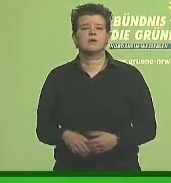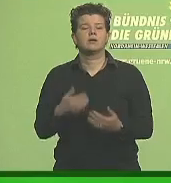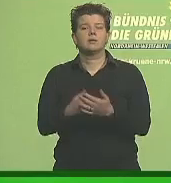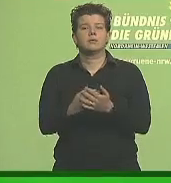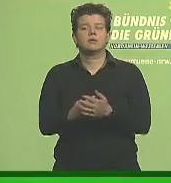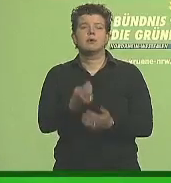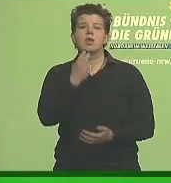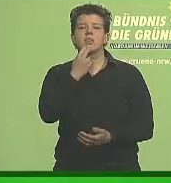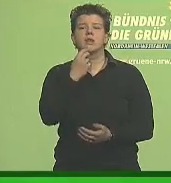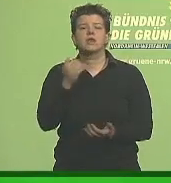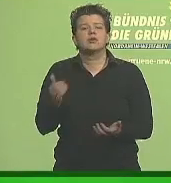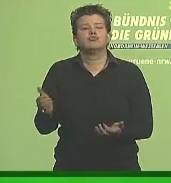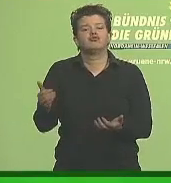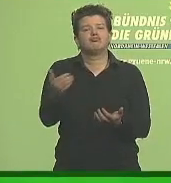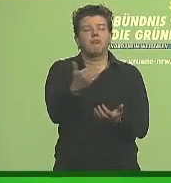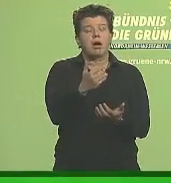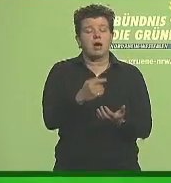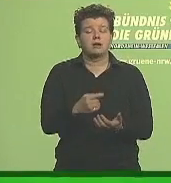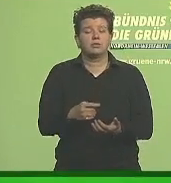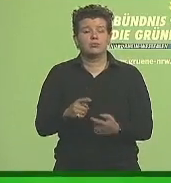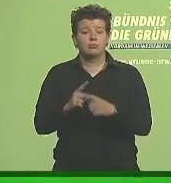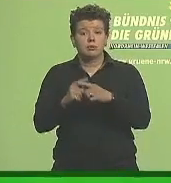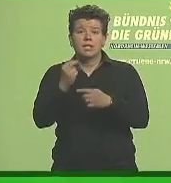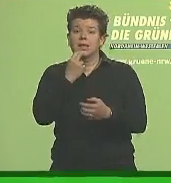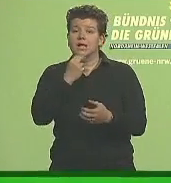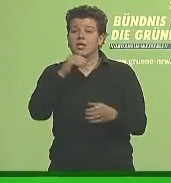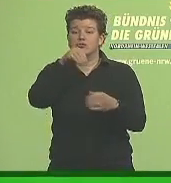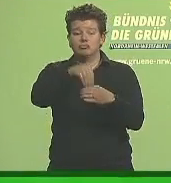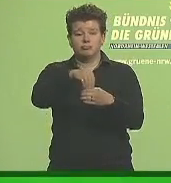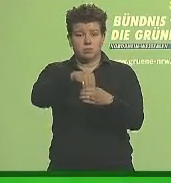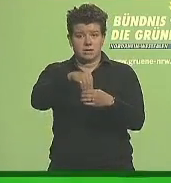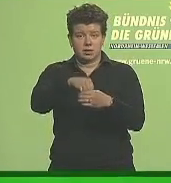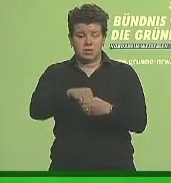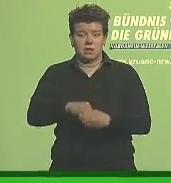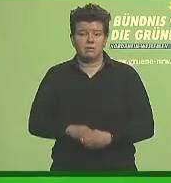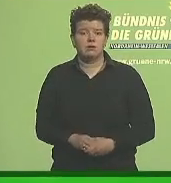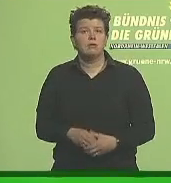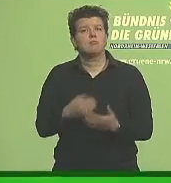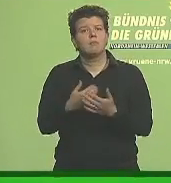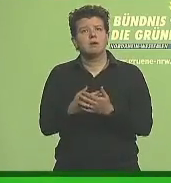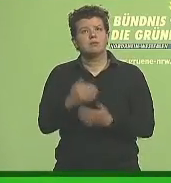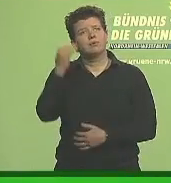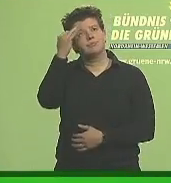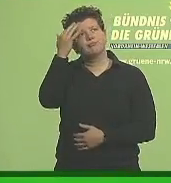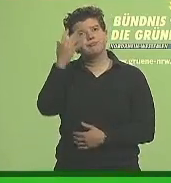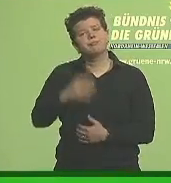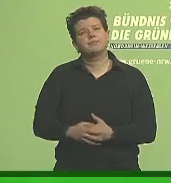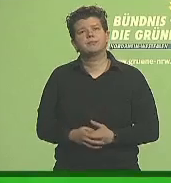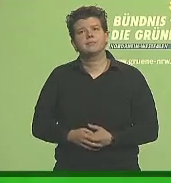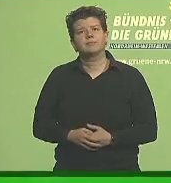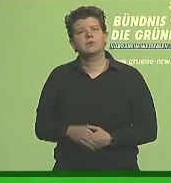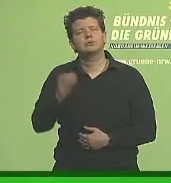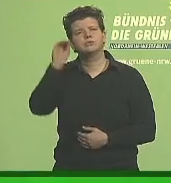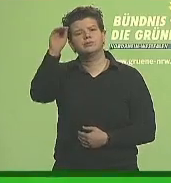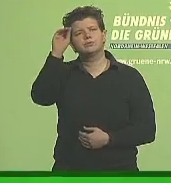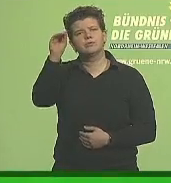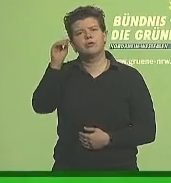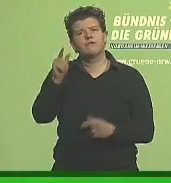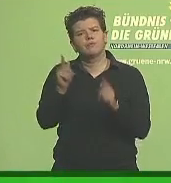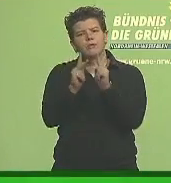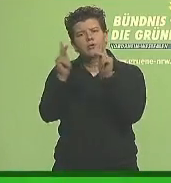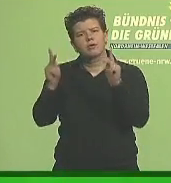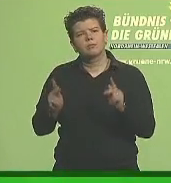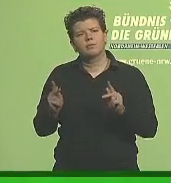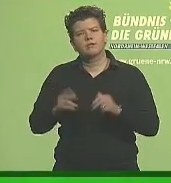und der Energiespeicherung erfolgen. Ich denke hier vor allen Dingen an sehr zukunftsfähige Optionen und Konzepte für Power